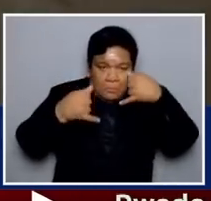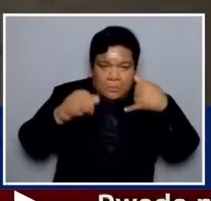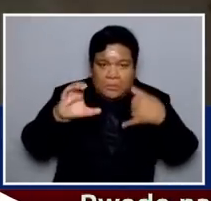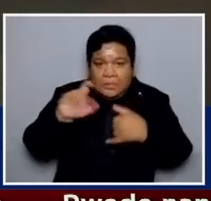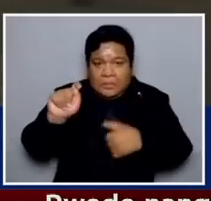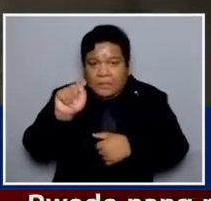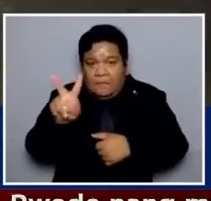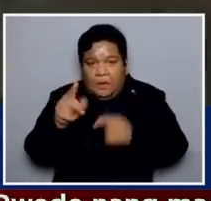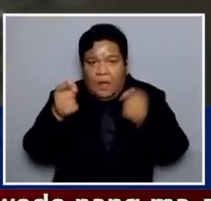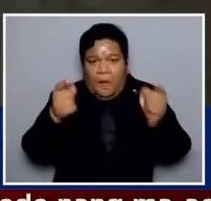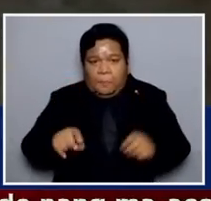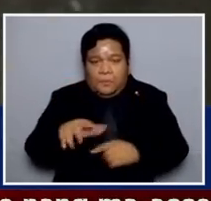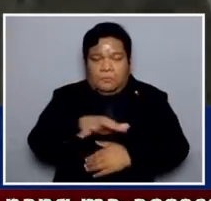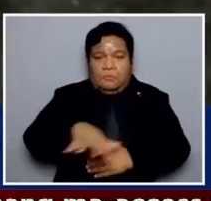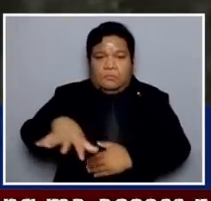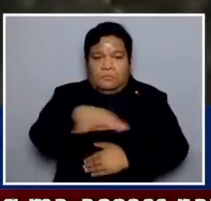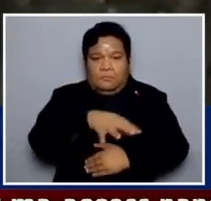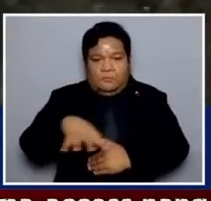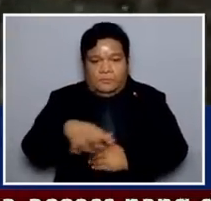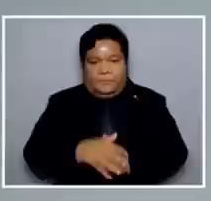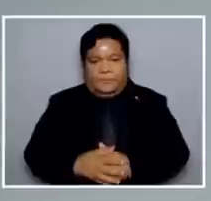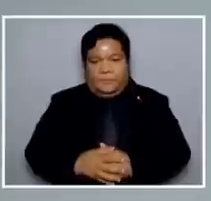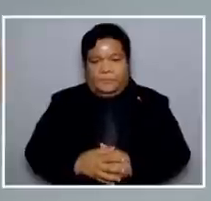pinangyarihan ng insidente.